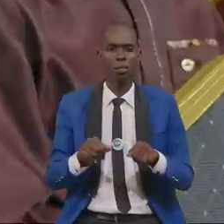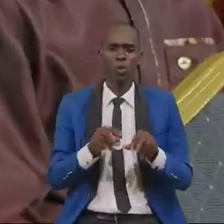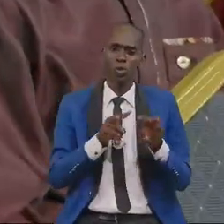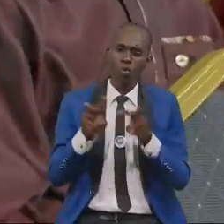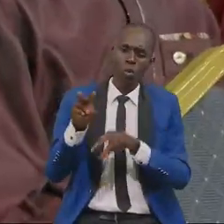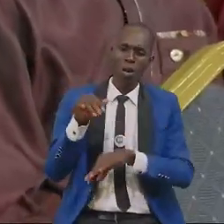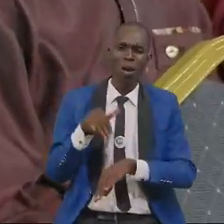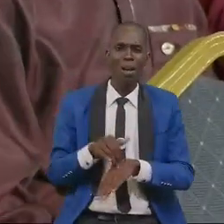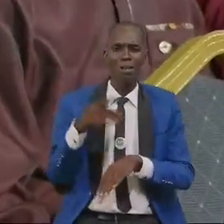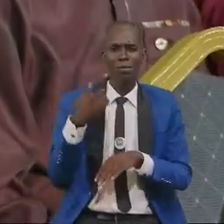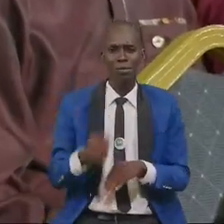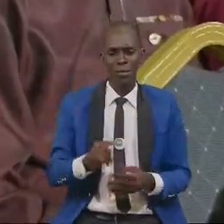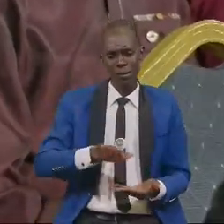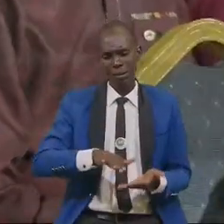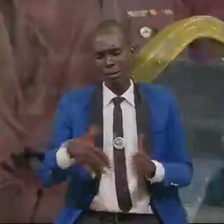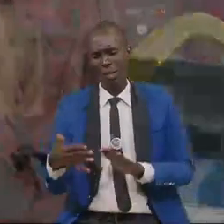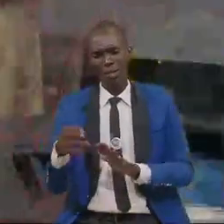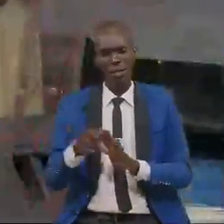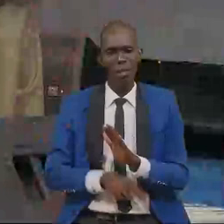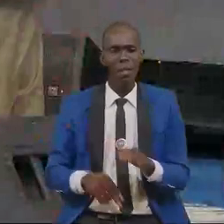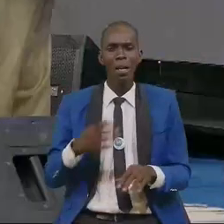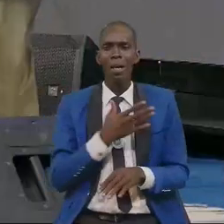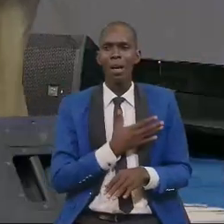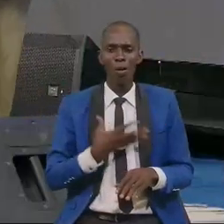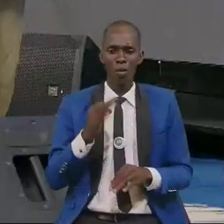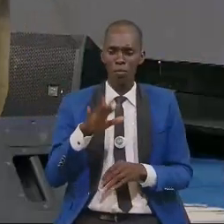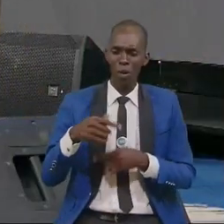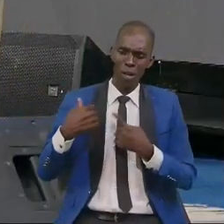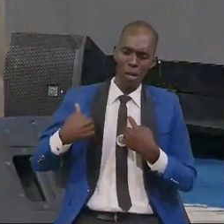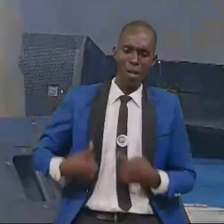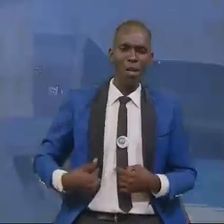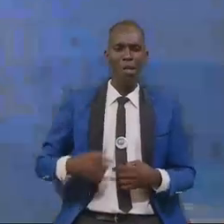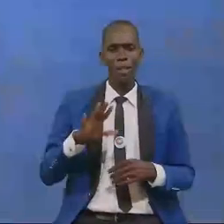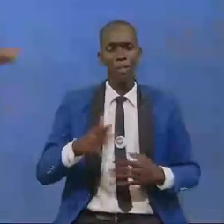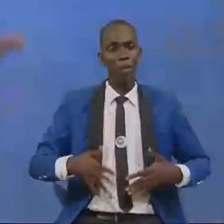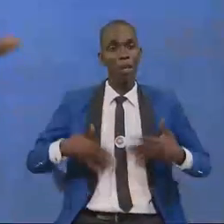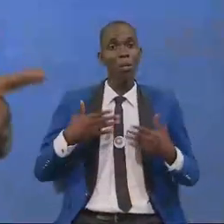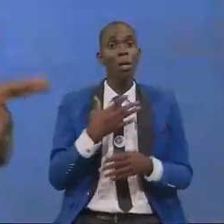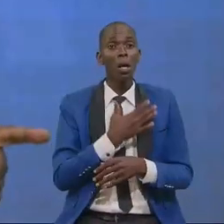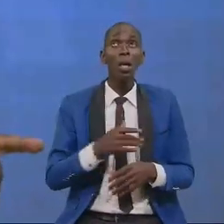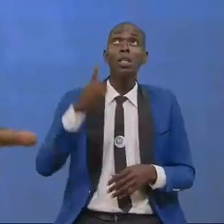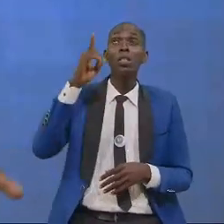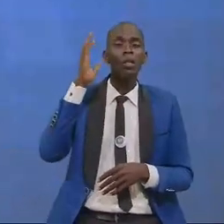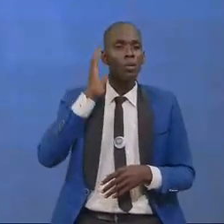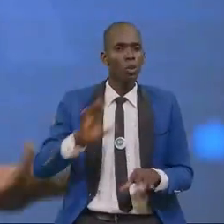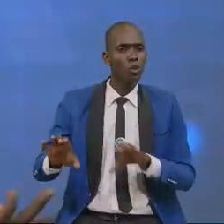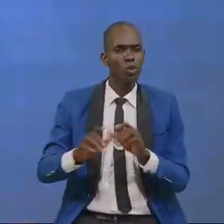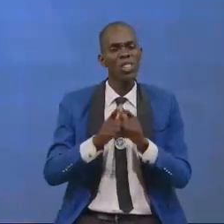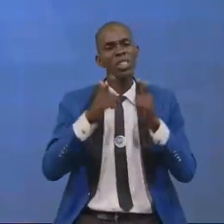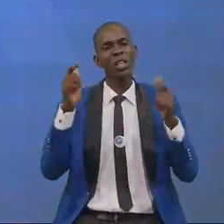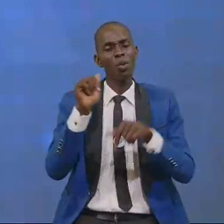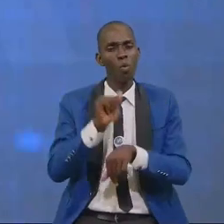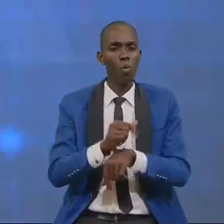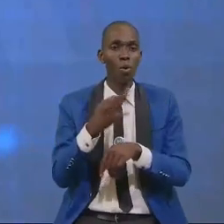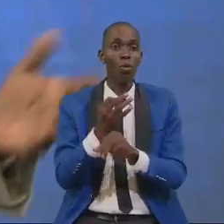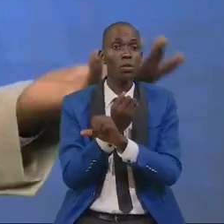la la dépravation de ton cœur de ta vie et il fera une grande œuvre du salut dans ta